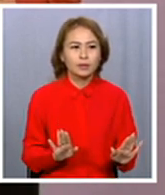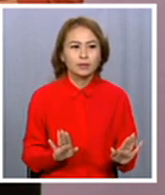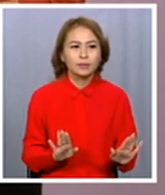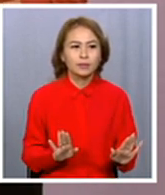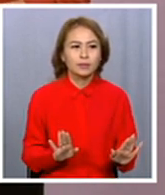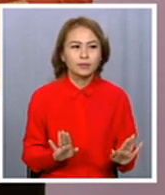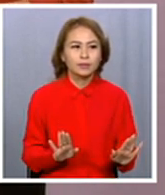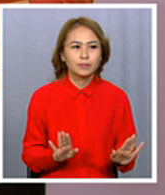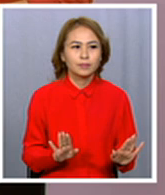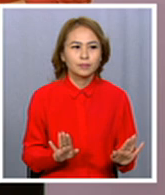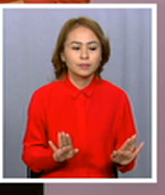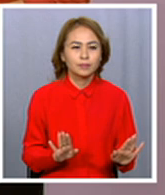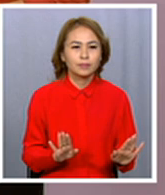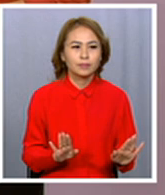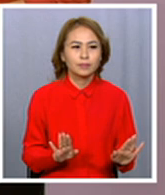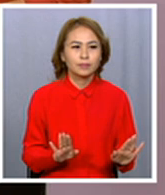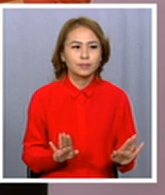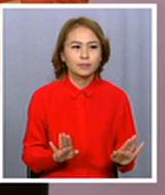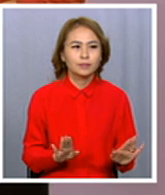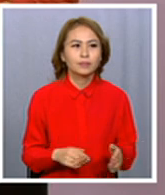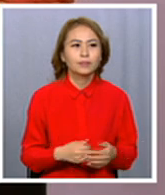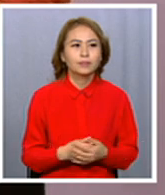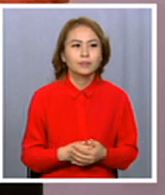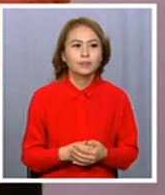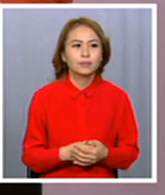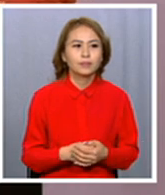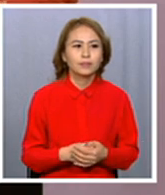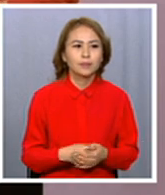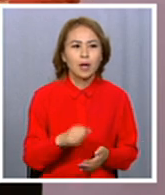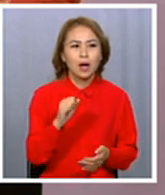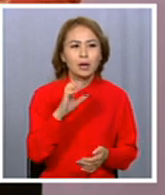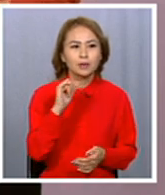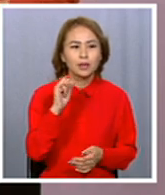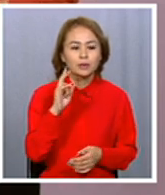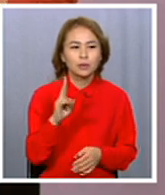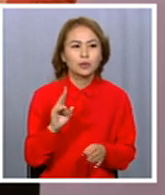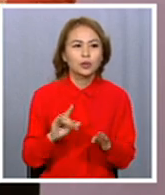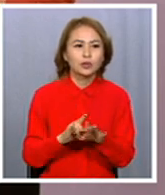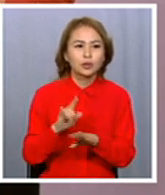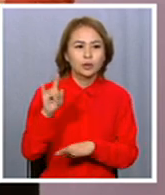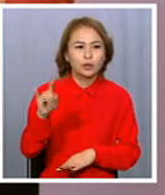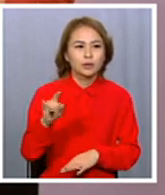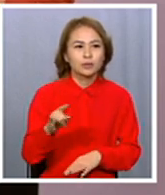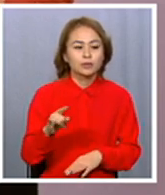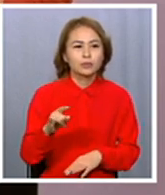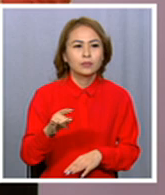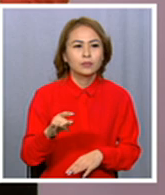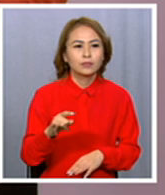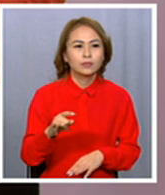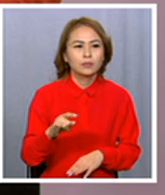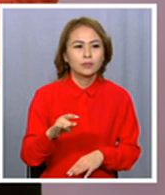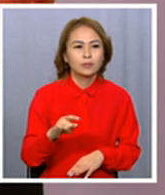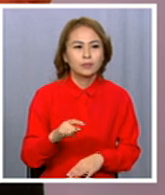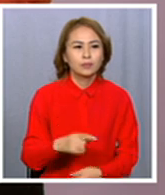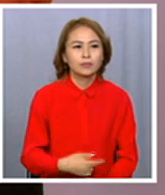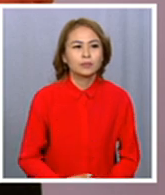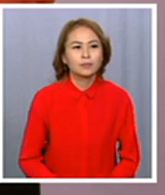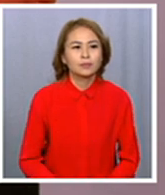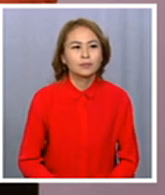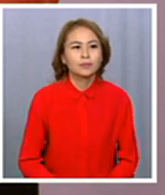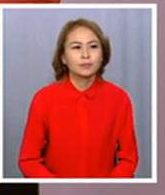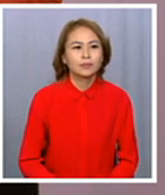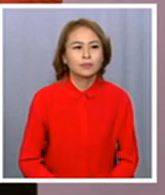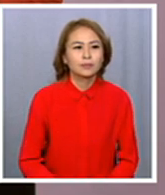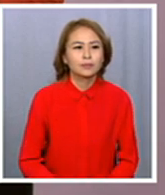танк немесе ұшақ болуы мүмкін. Ал Асанның ойыншығы ұшады дейді. Ұшатын ол ұшақ, яғни